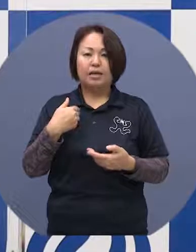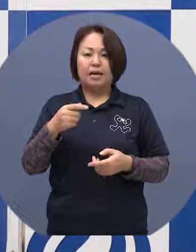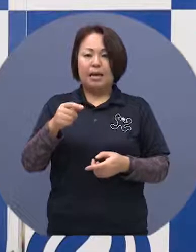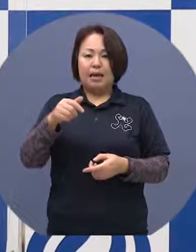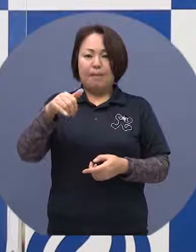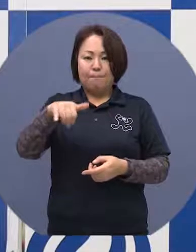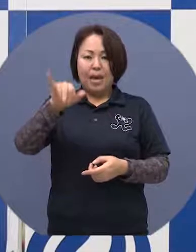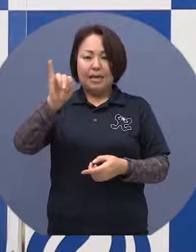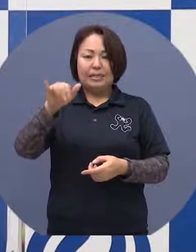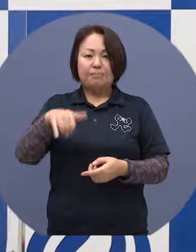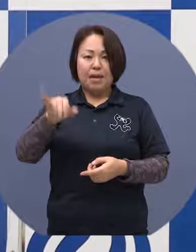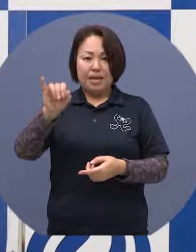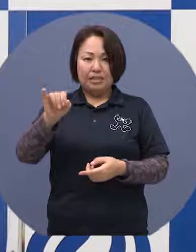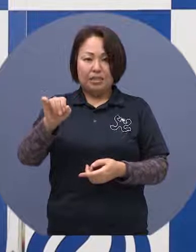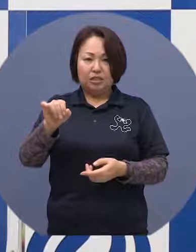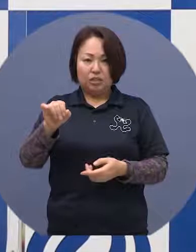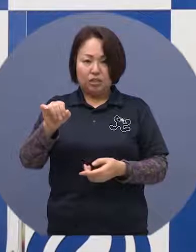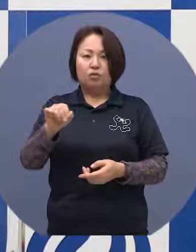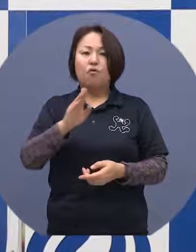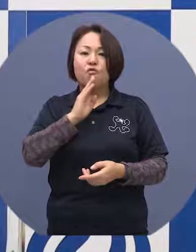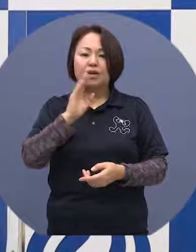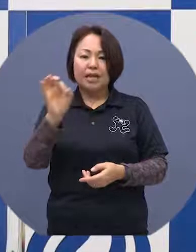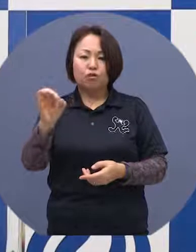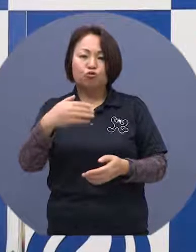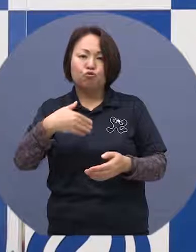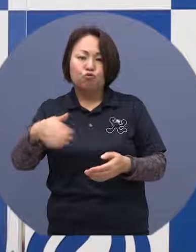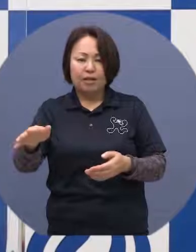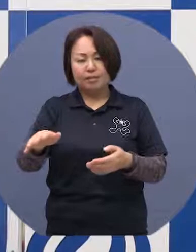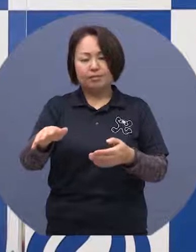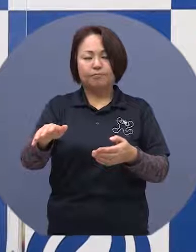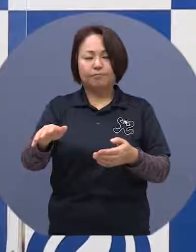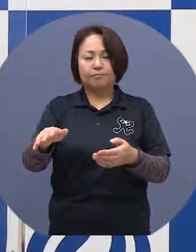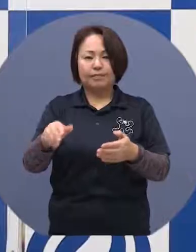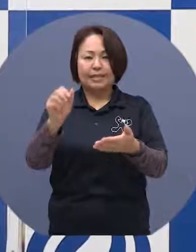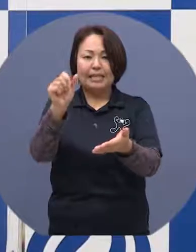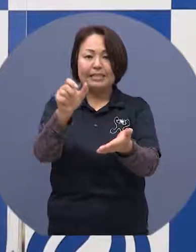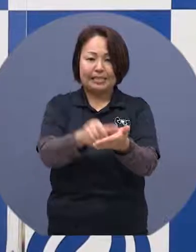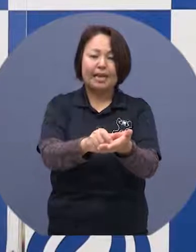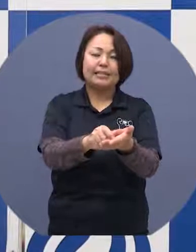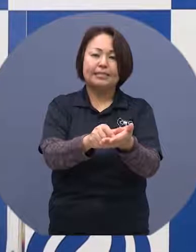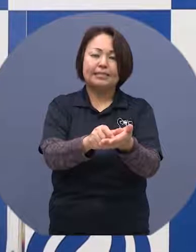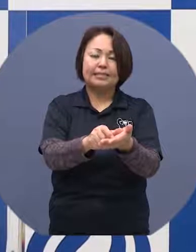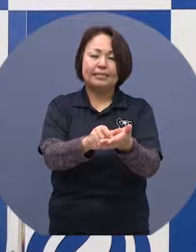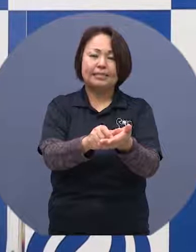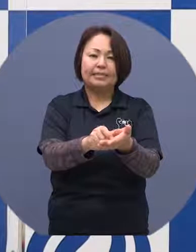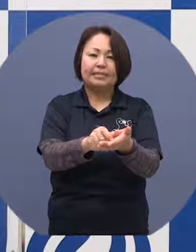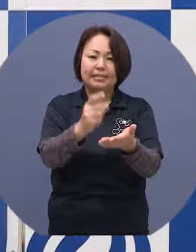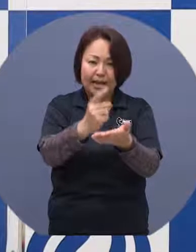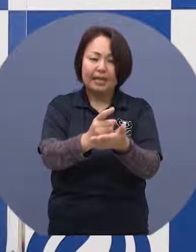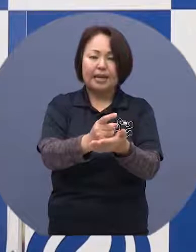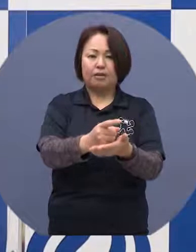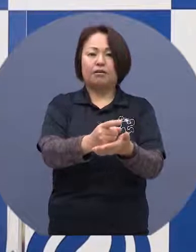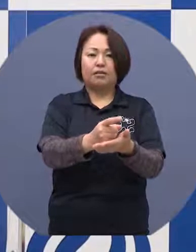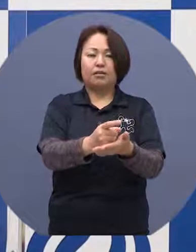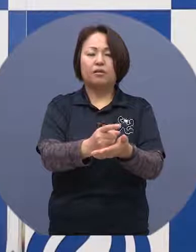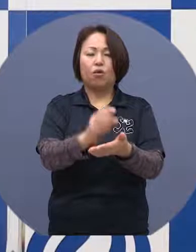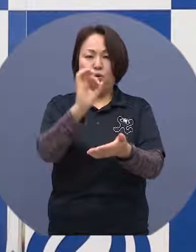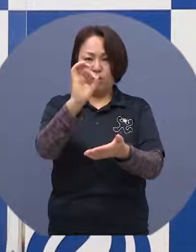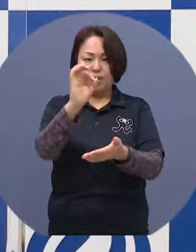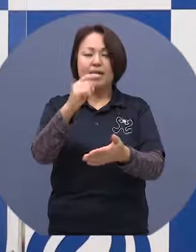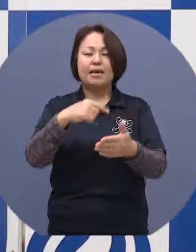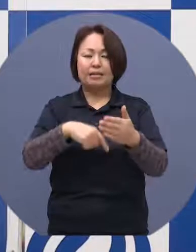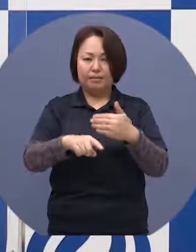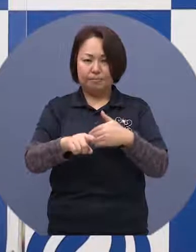キャッシュレス決済ということになっておりますぺーぺーが利用できる店舗につきましてはしない現在約